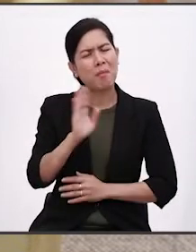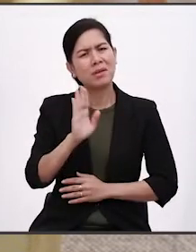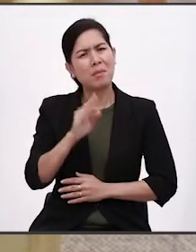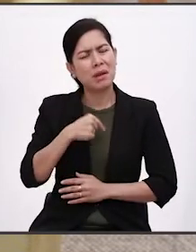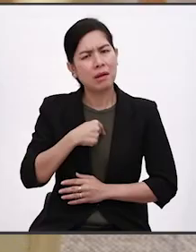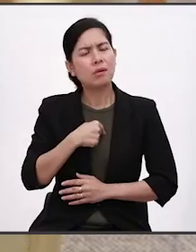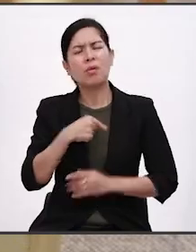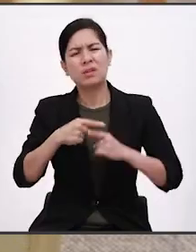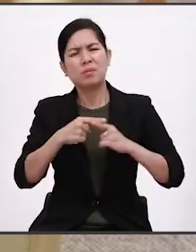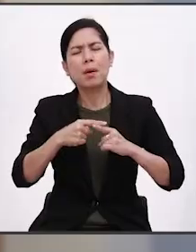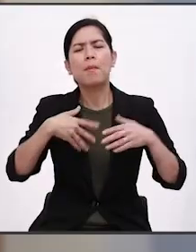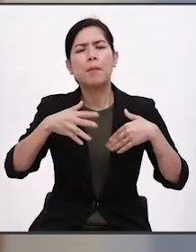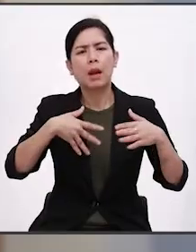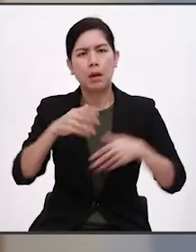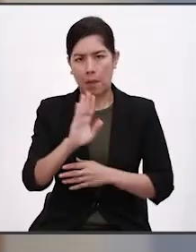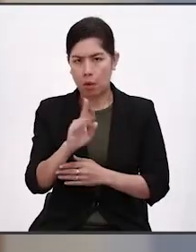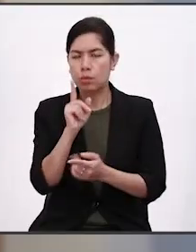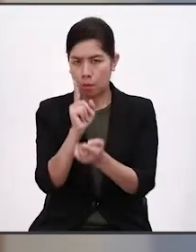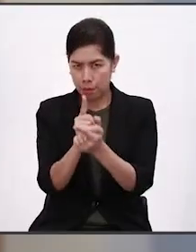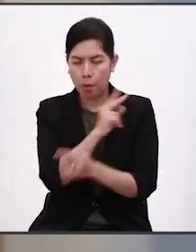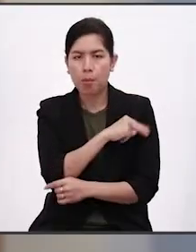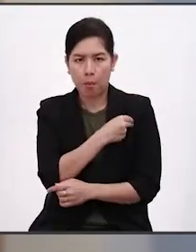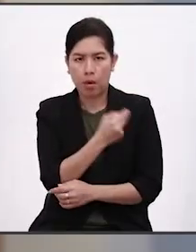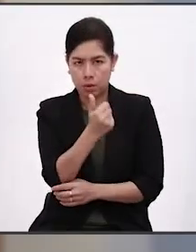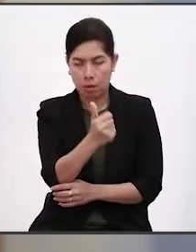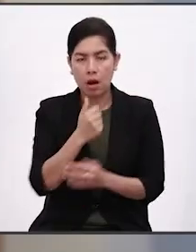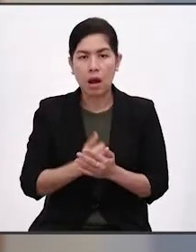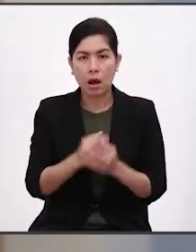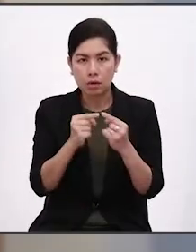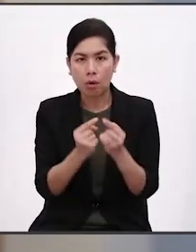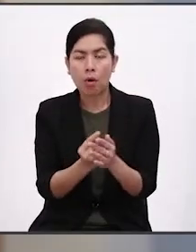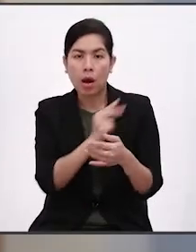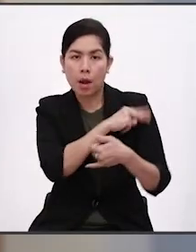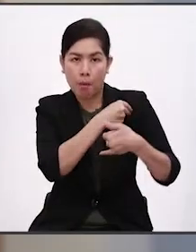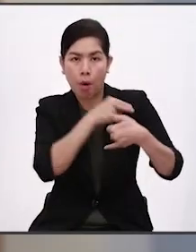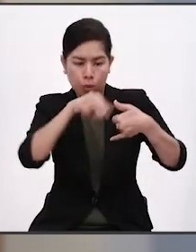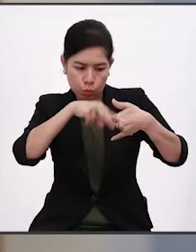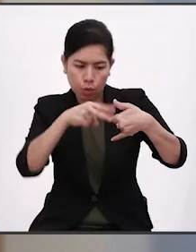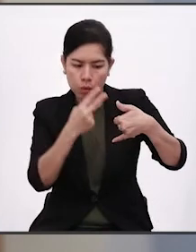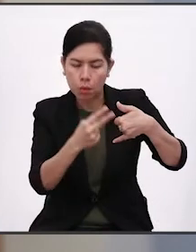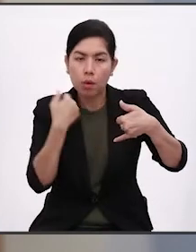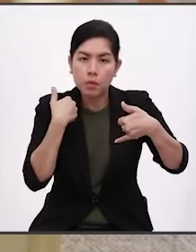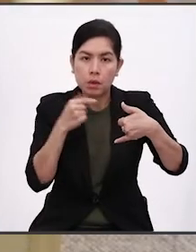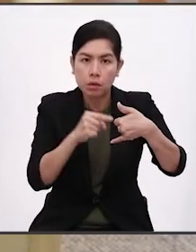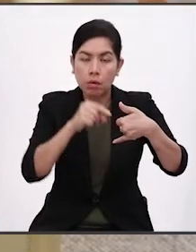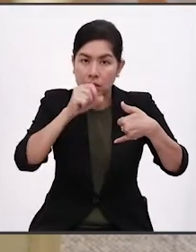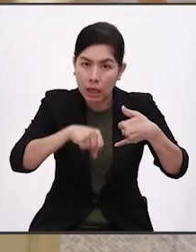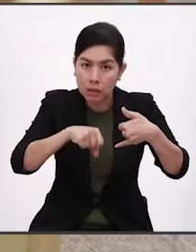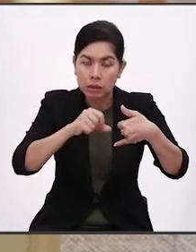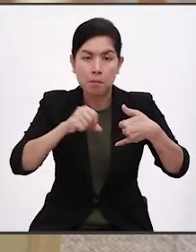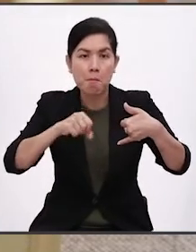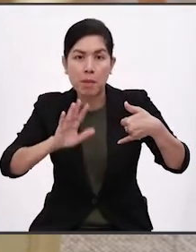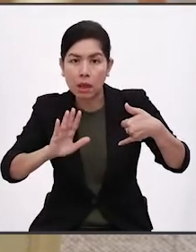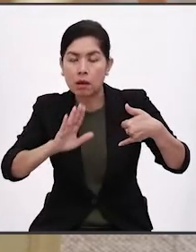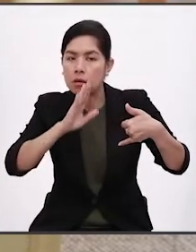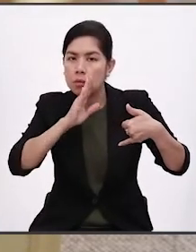ข้างตัวเองนะครับต้องมาโรงพยาบาลก่อนก็จะมีวิธีการที่จะยืนยันตรวจสอบว่าใช่หรือไม่ใช่เพราะถ้าใช่หัวใ